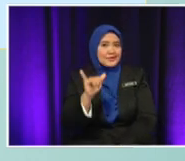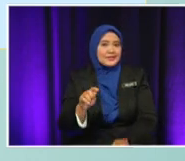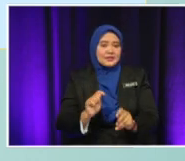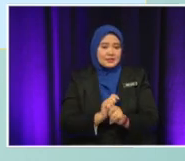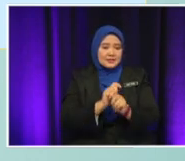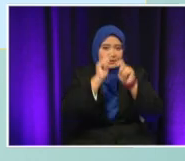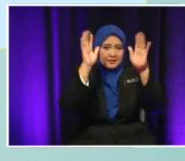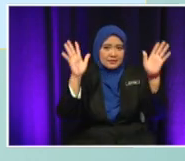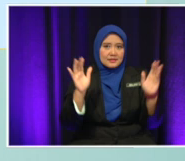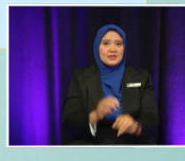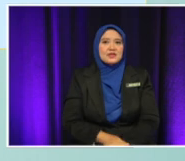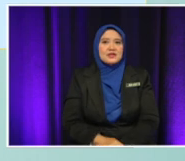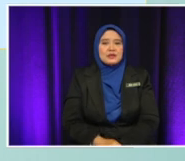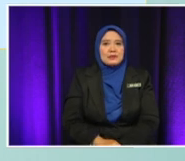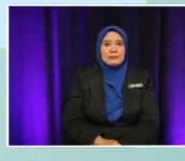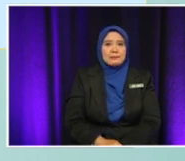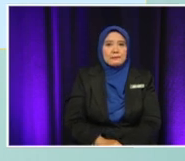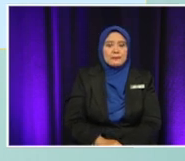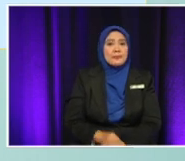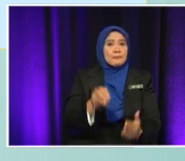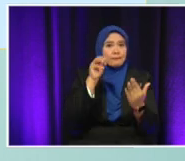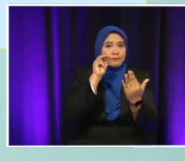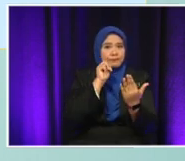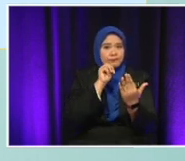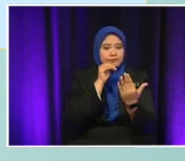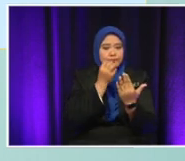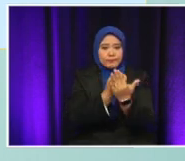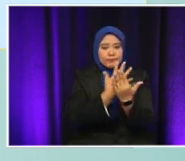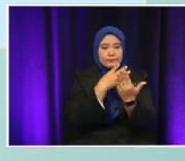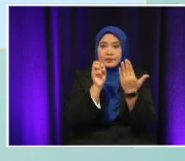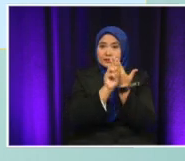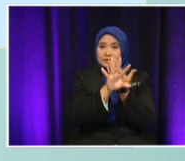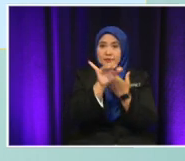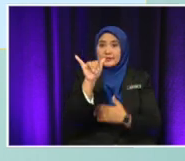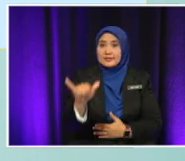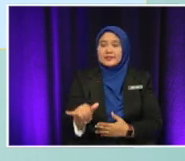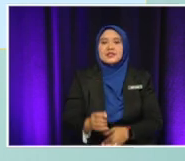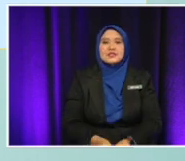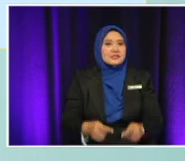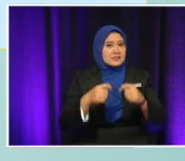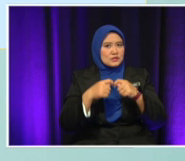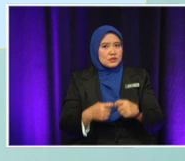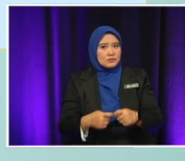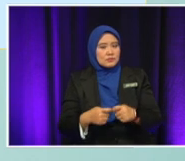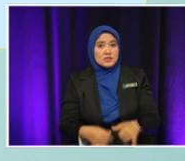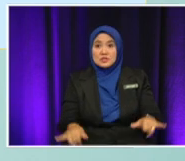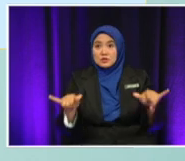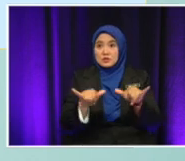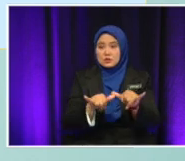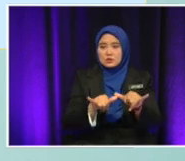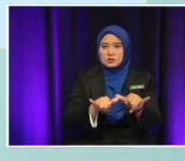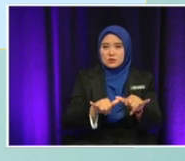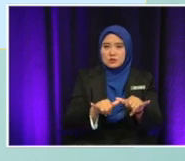kemudian media yang tepat pemikiran media untuk mempromosikan produk yang kita hasilkan itu bersesuaian agar iklan dapat disampaikan dengan